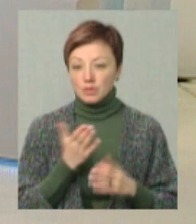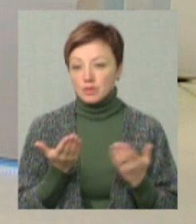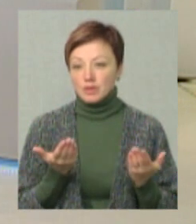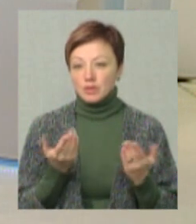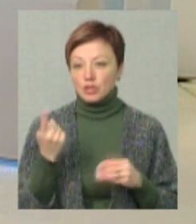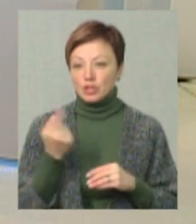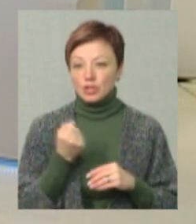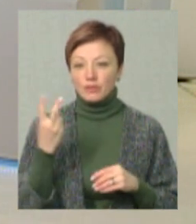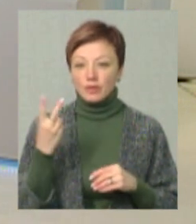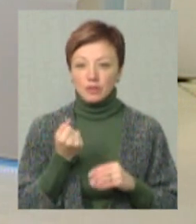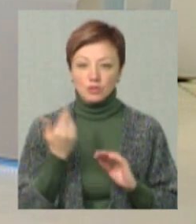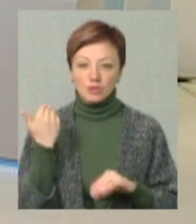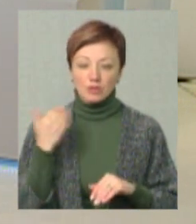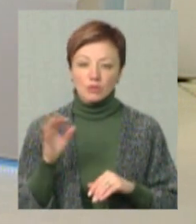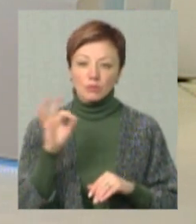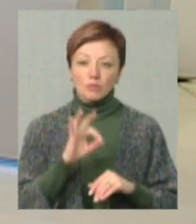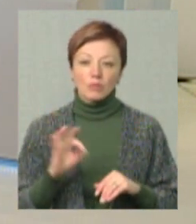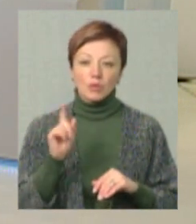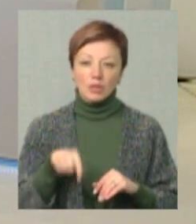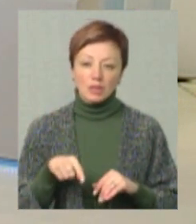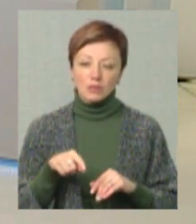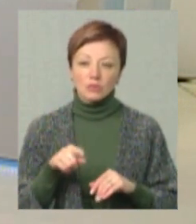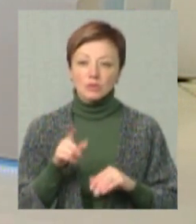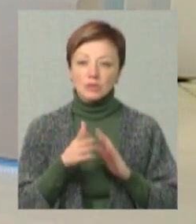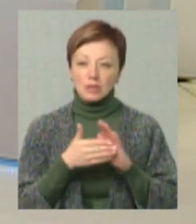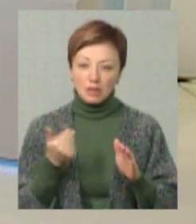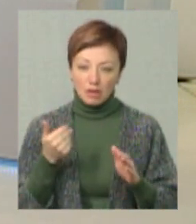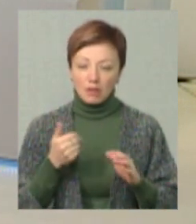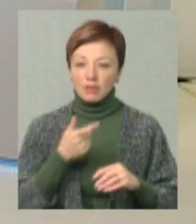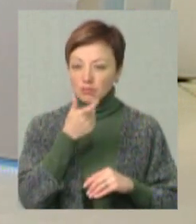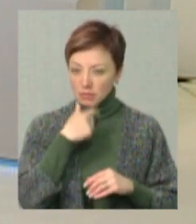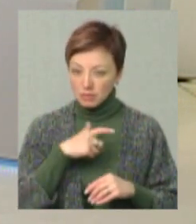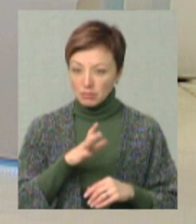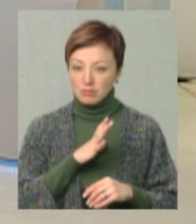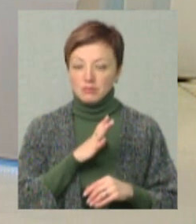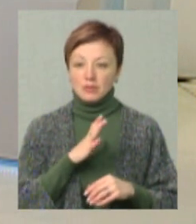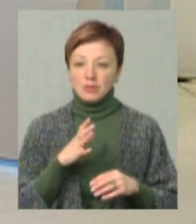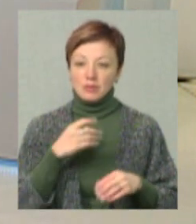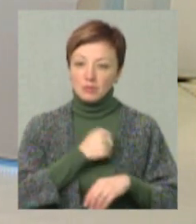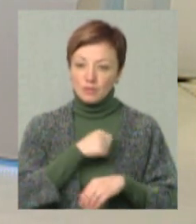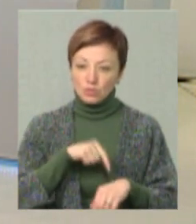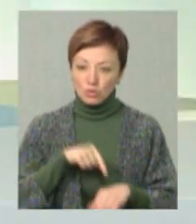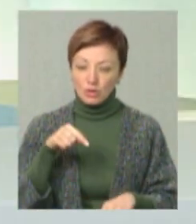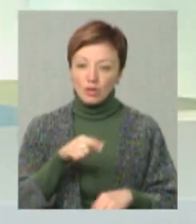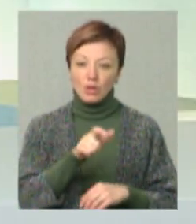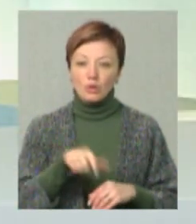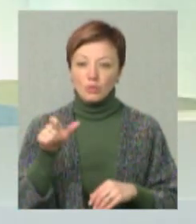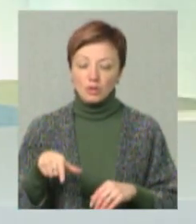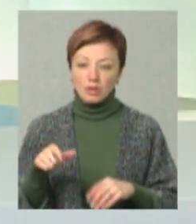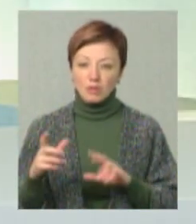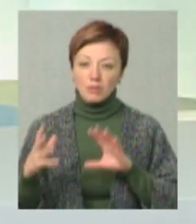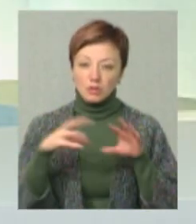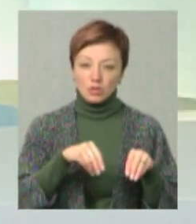ще, мабуть, тижня два тому про те, що закликав до совісті, закликав до співчуття, тому що люди,